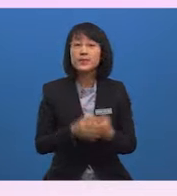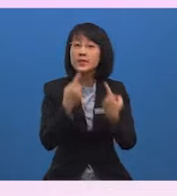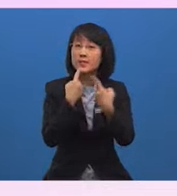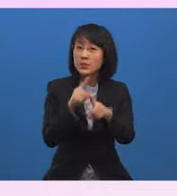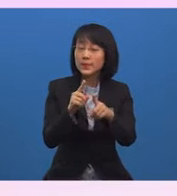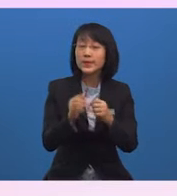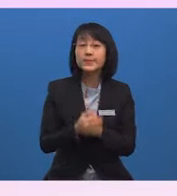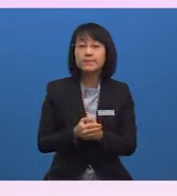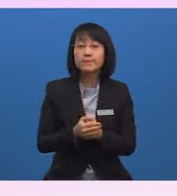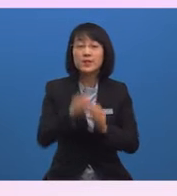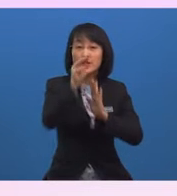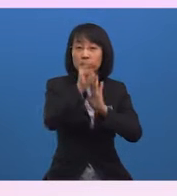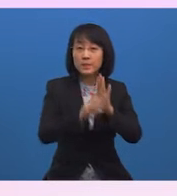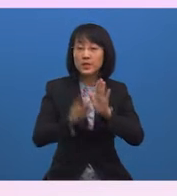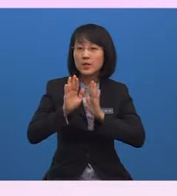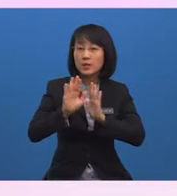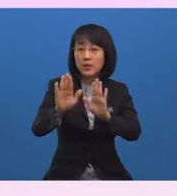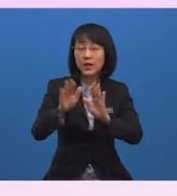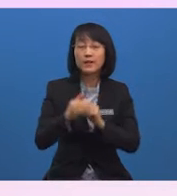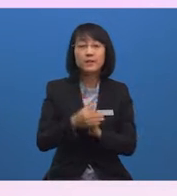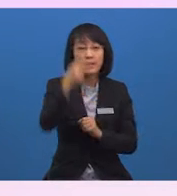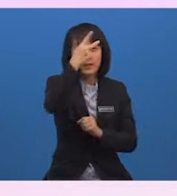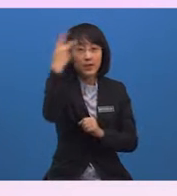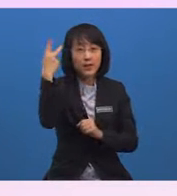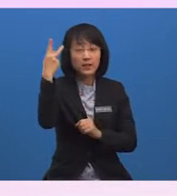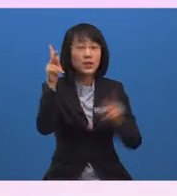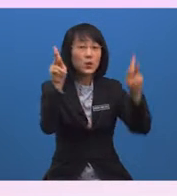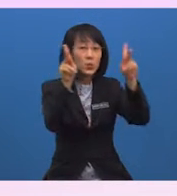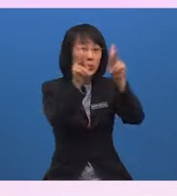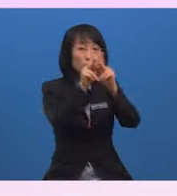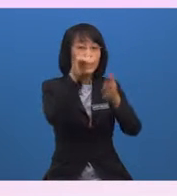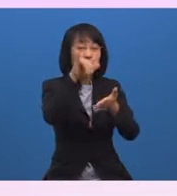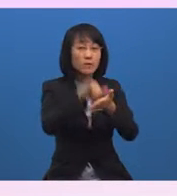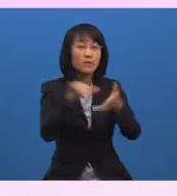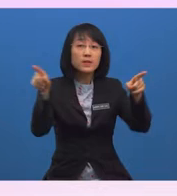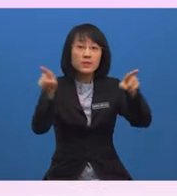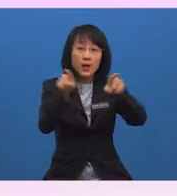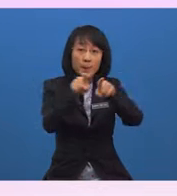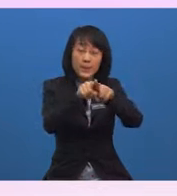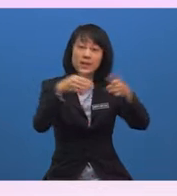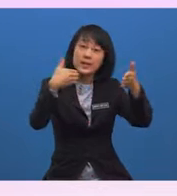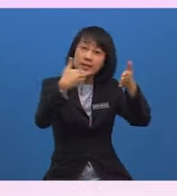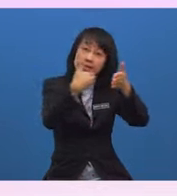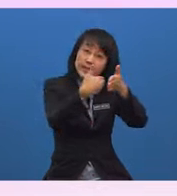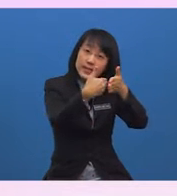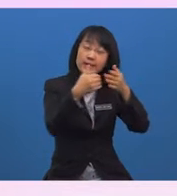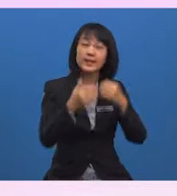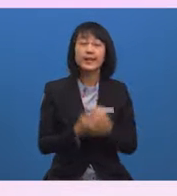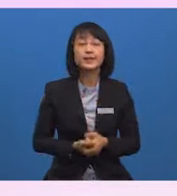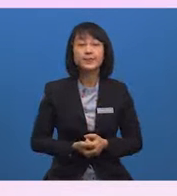jawapannya ialah menolak. Kerana kutub itu sama didekatkan.